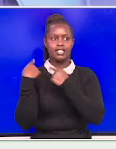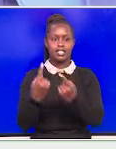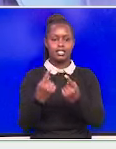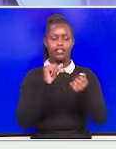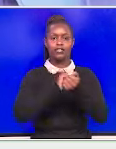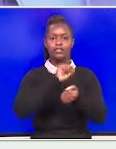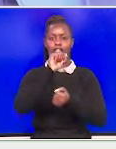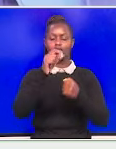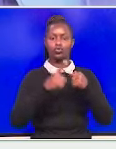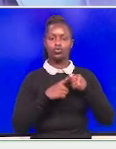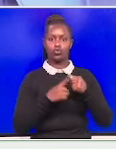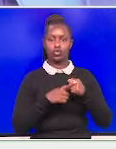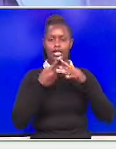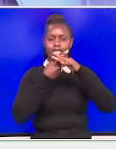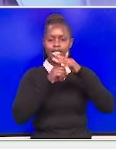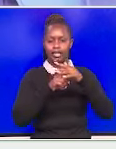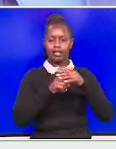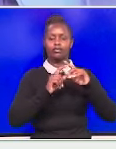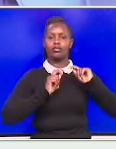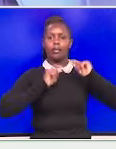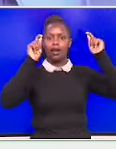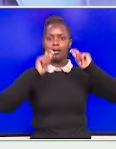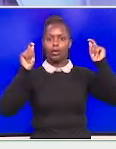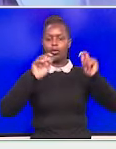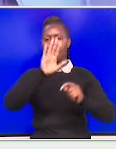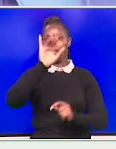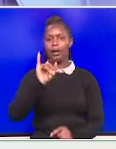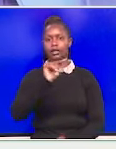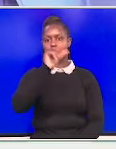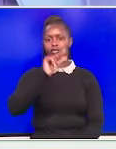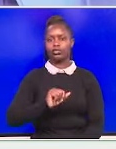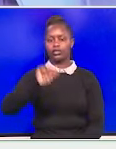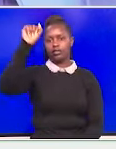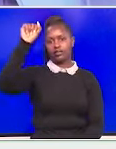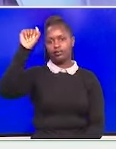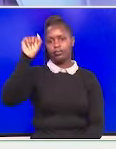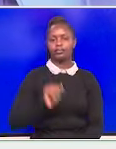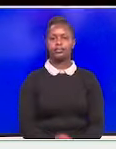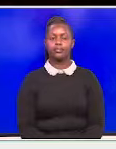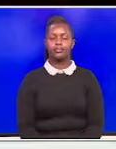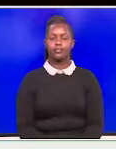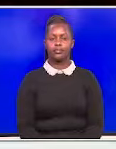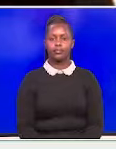Juni, tangu kuanza kwa maandamano ya vijana wa Gen Z. George Maringa na taarifa kamili.